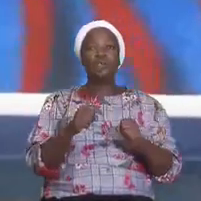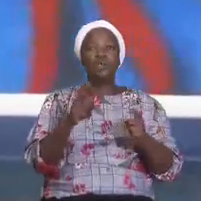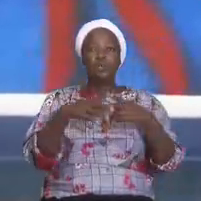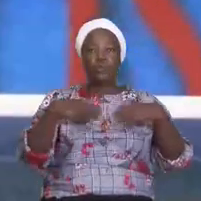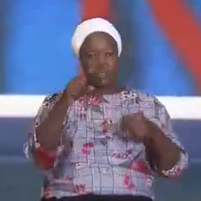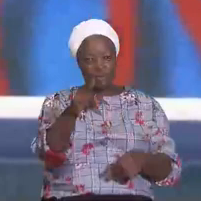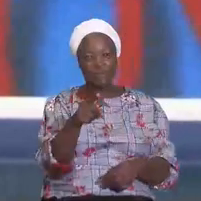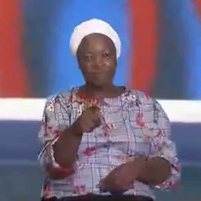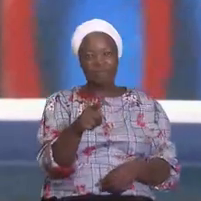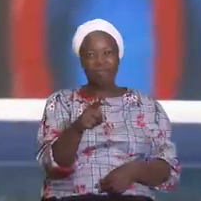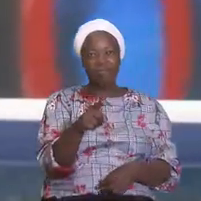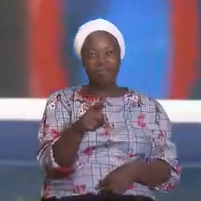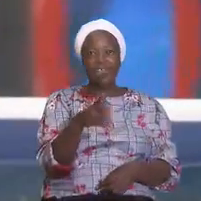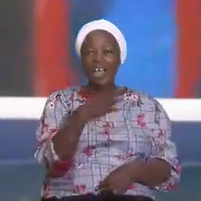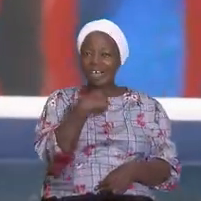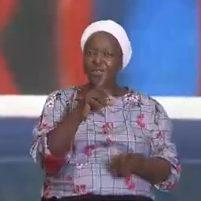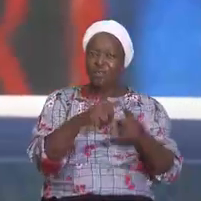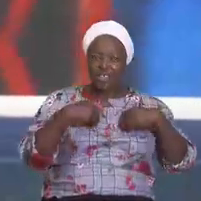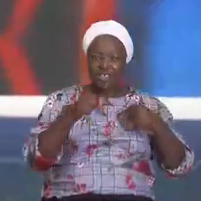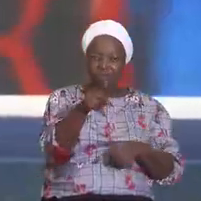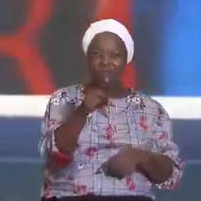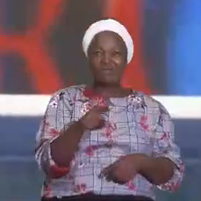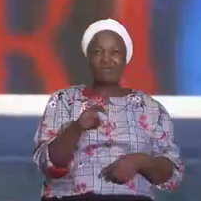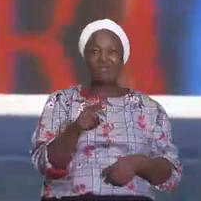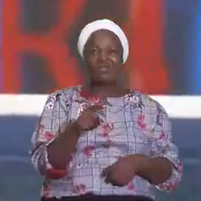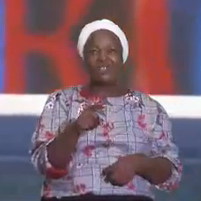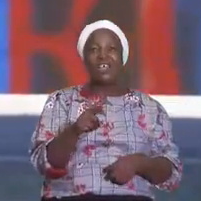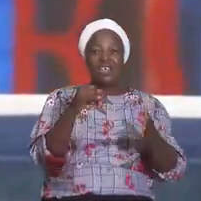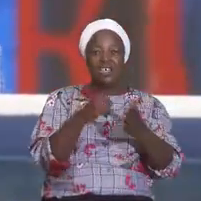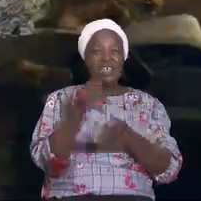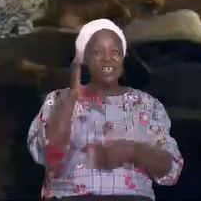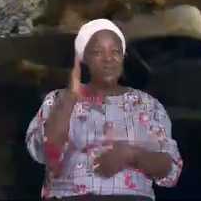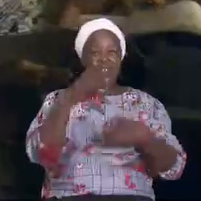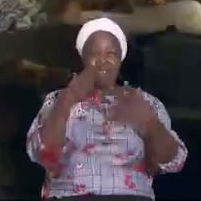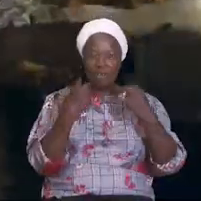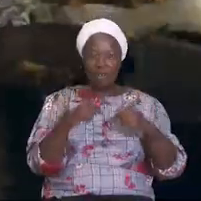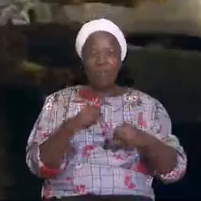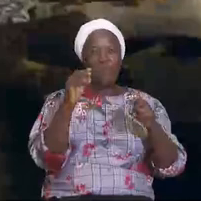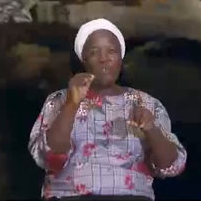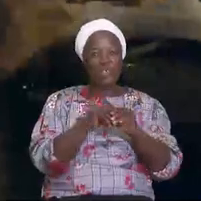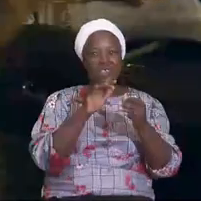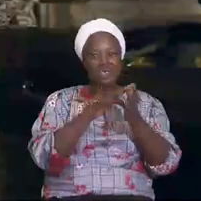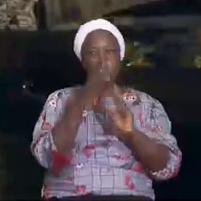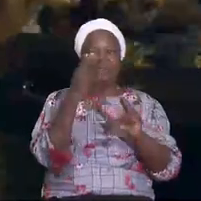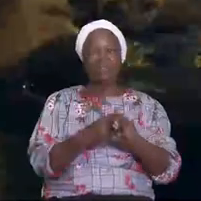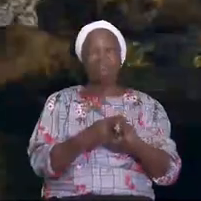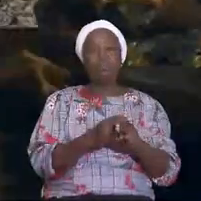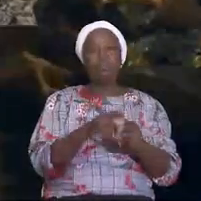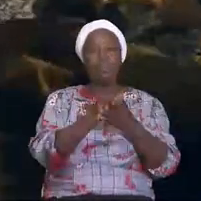du Seigneur se manifestait par des guérisons. Pour te guérir, j'ai dit pour te guérir,